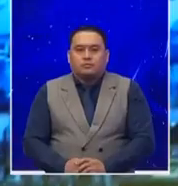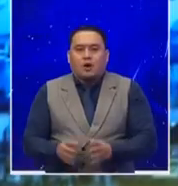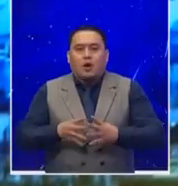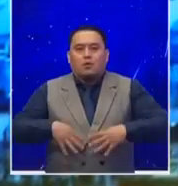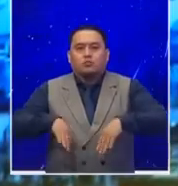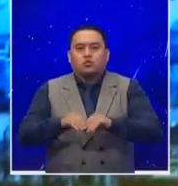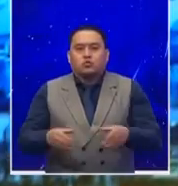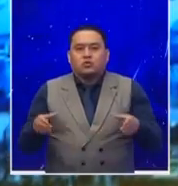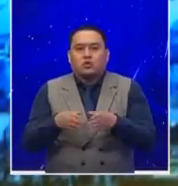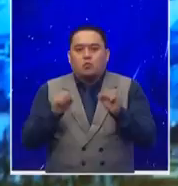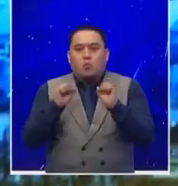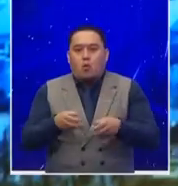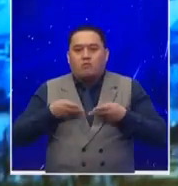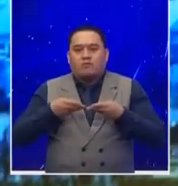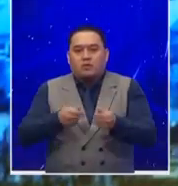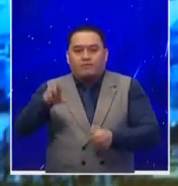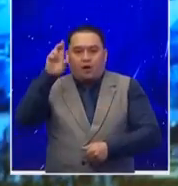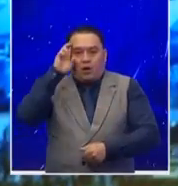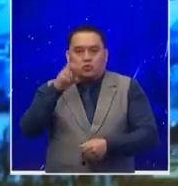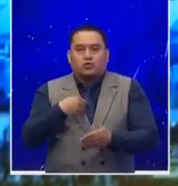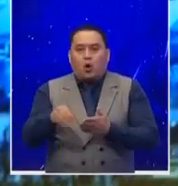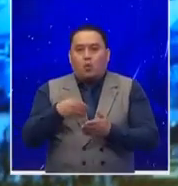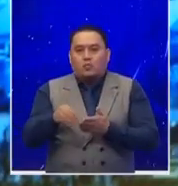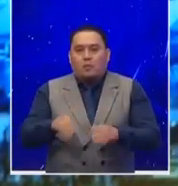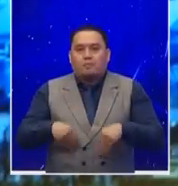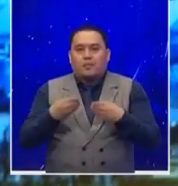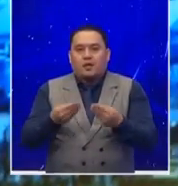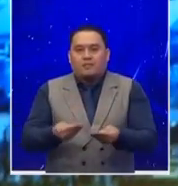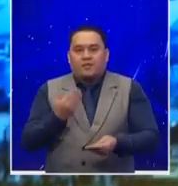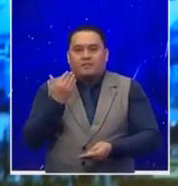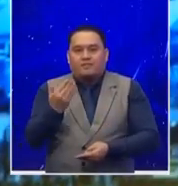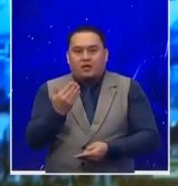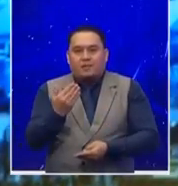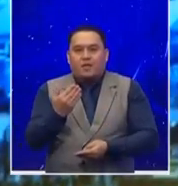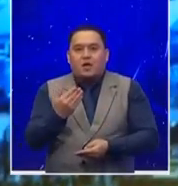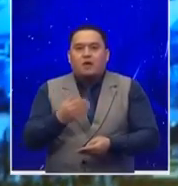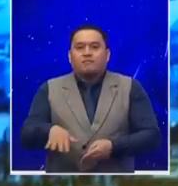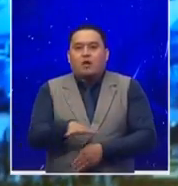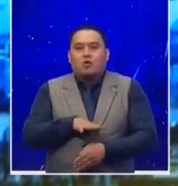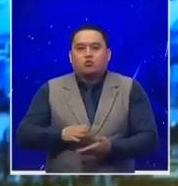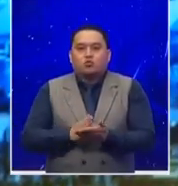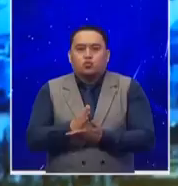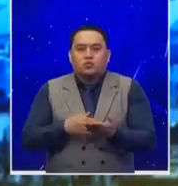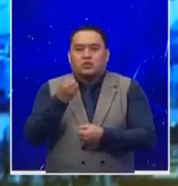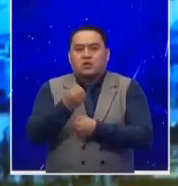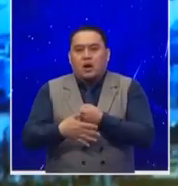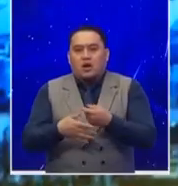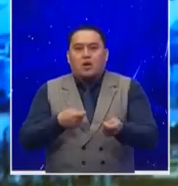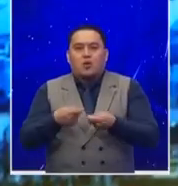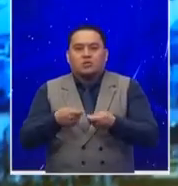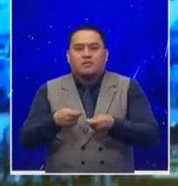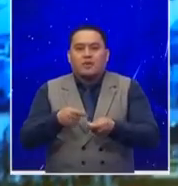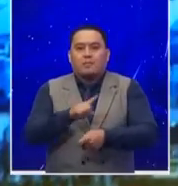Общественные советы теперь могут влиять на государственные закупки, передает Ord.com.kz. ходе брифинга на площадке службы